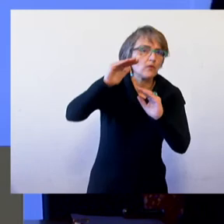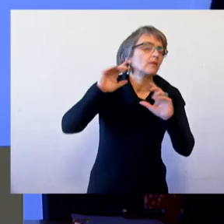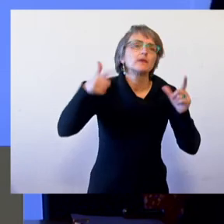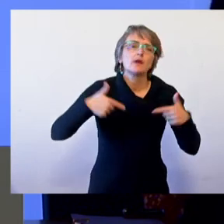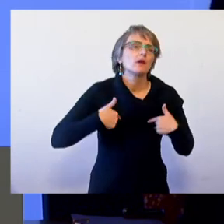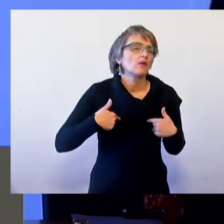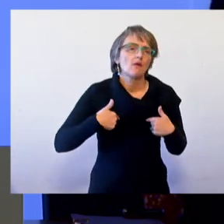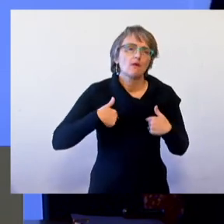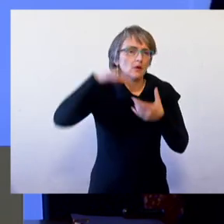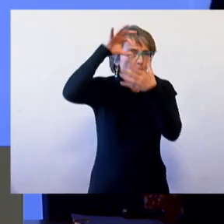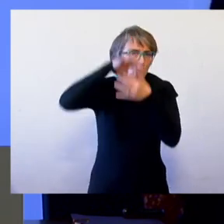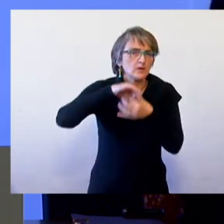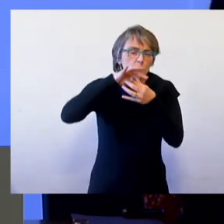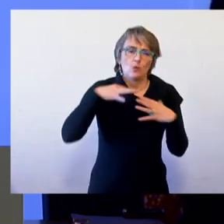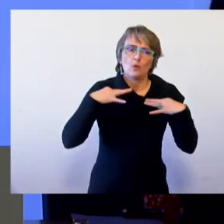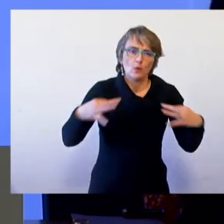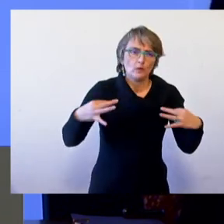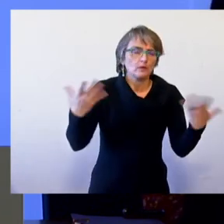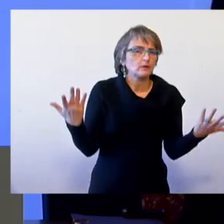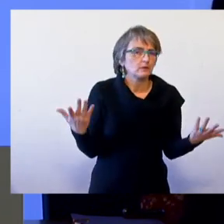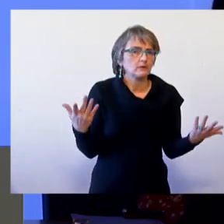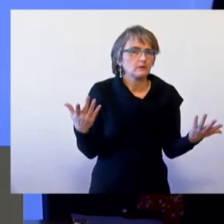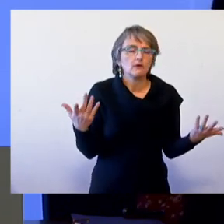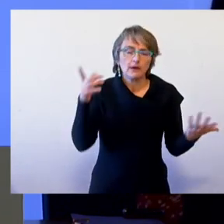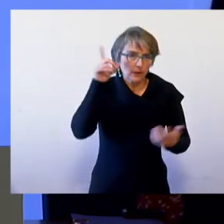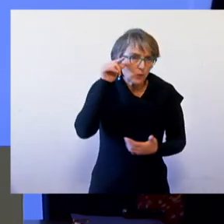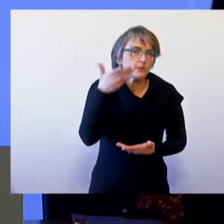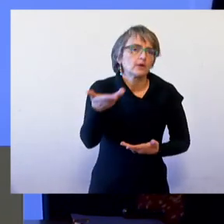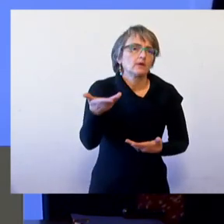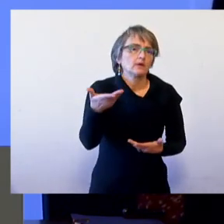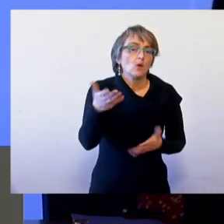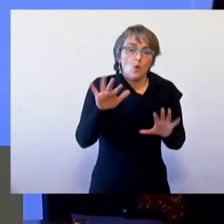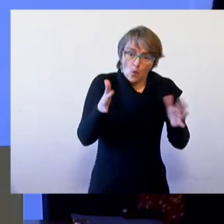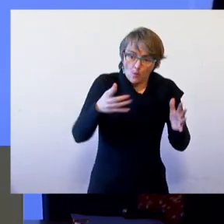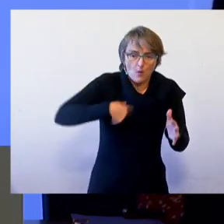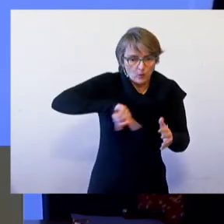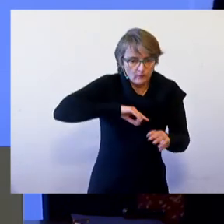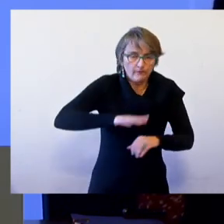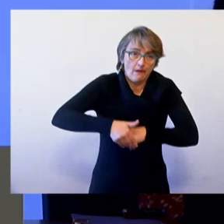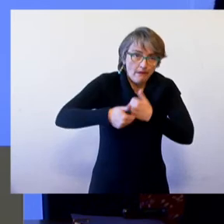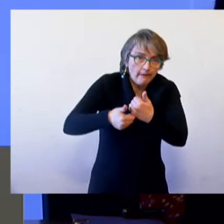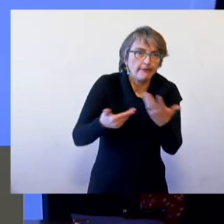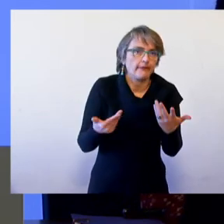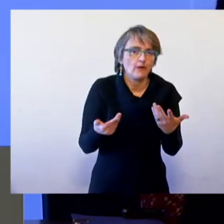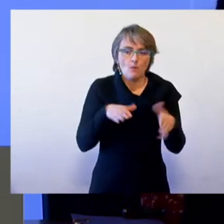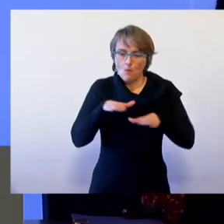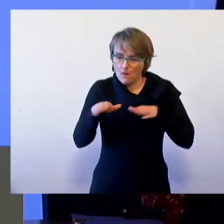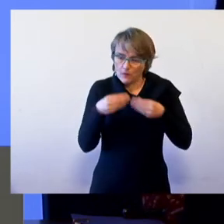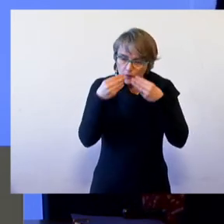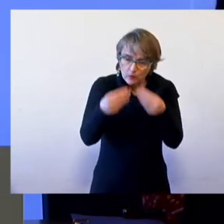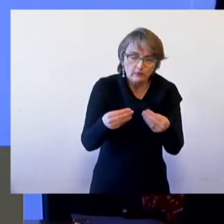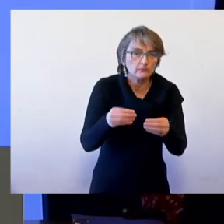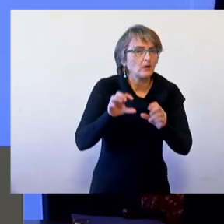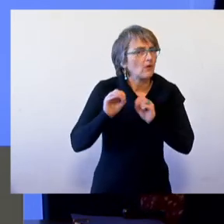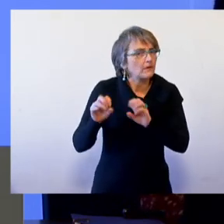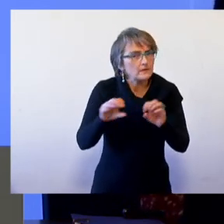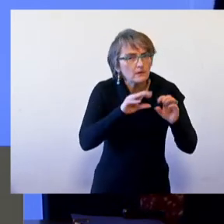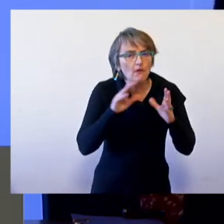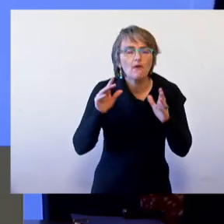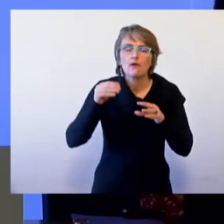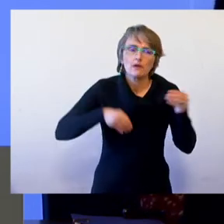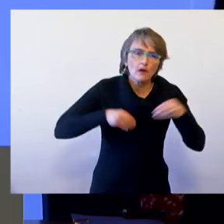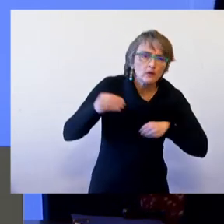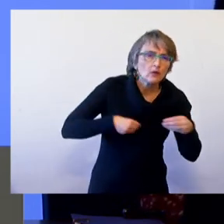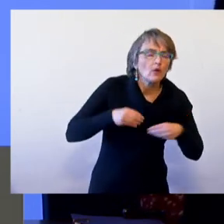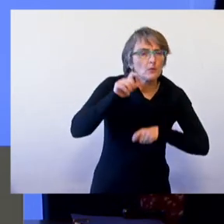défendons en lui allouant des moyens, en travaillant dessus, en essayant de soutenir au mieux les professeurs et l'ensemble des personnels et